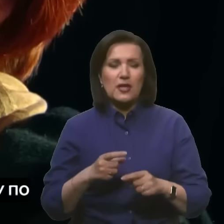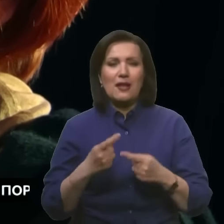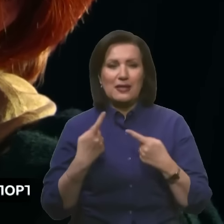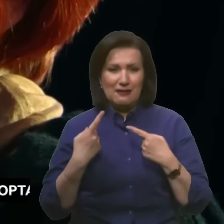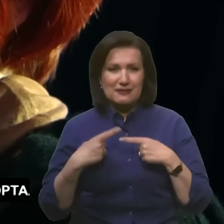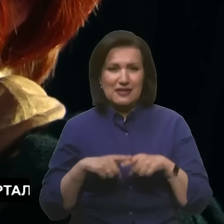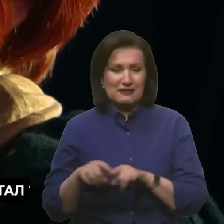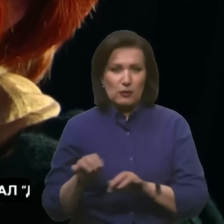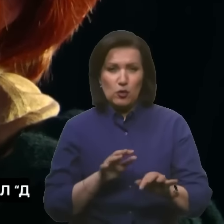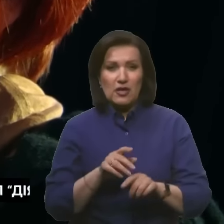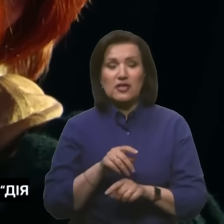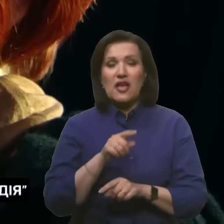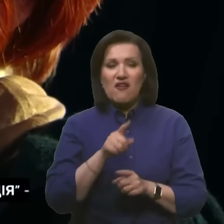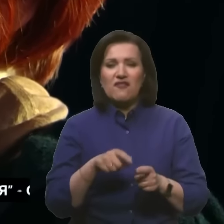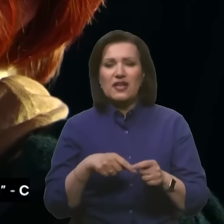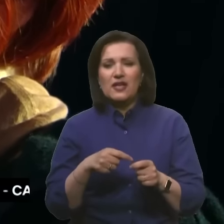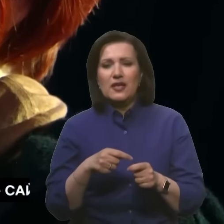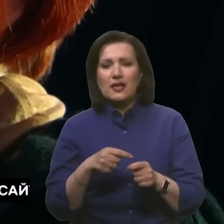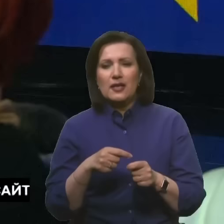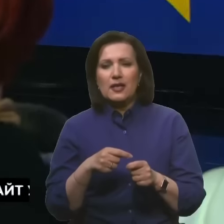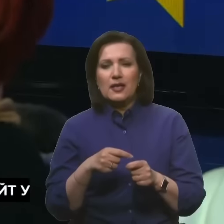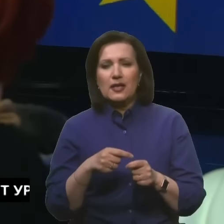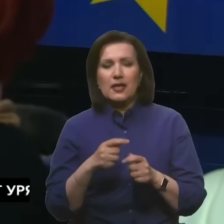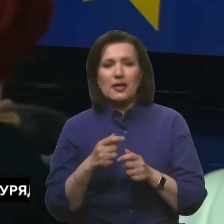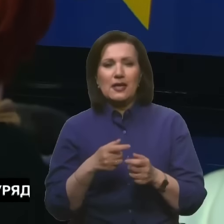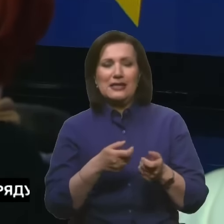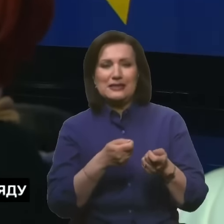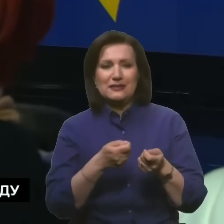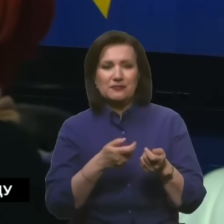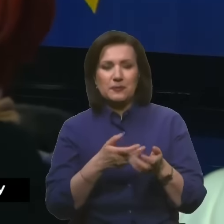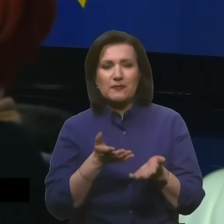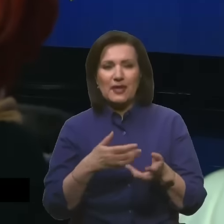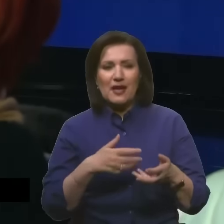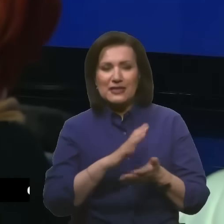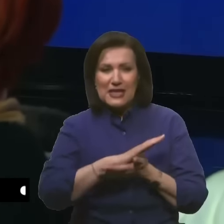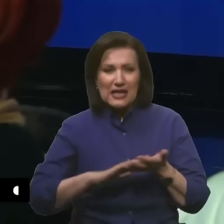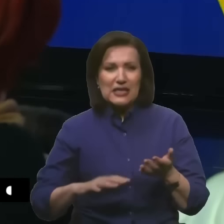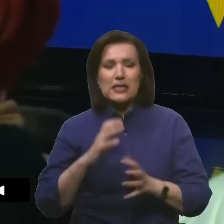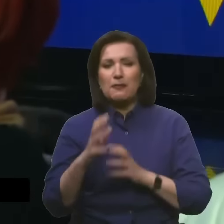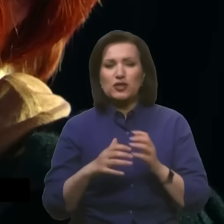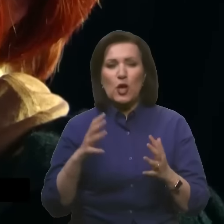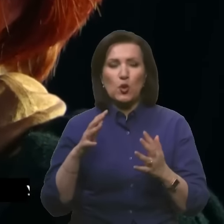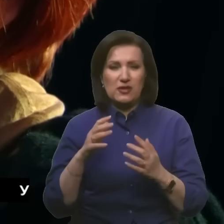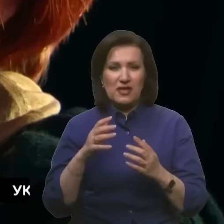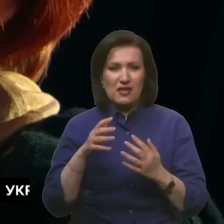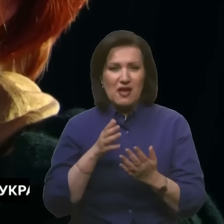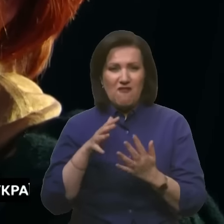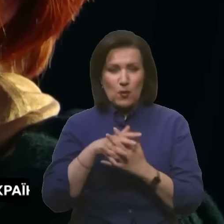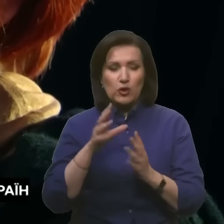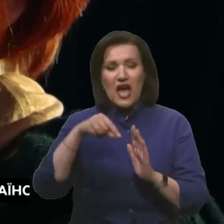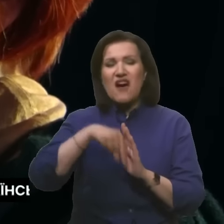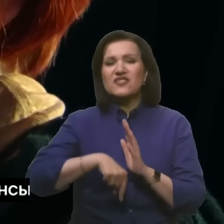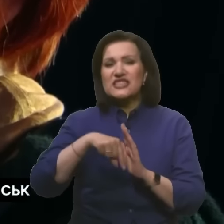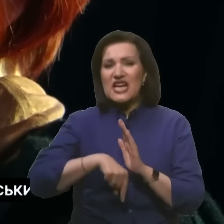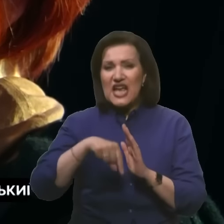технократи? Тому що ви тягнете міжнародний фронт, але всередині країни у вас